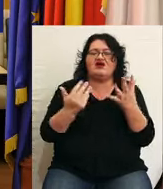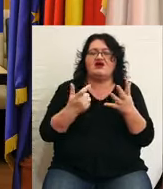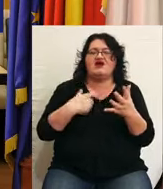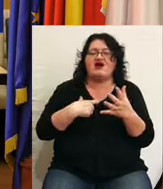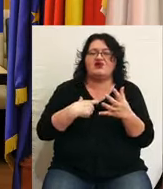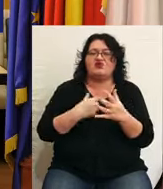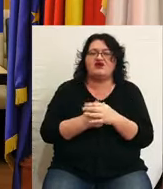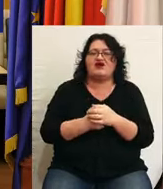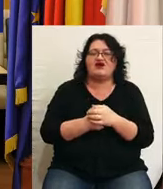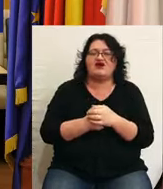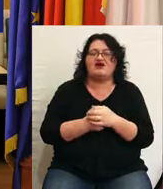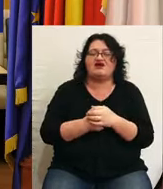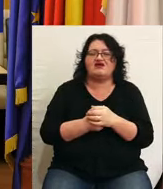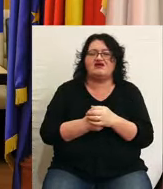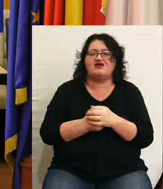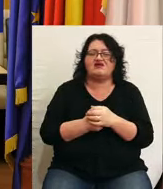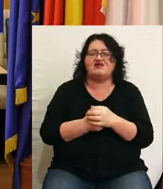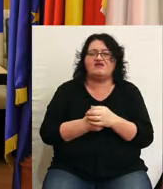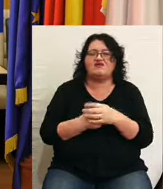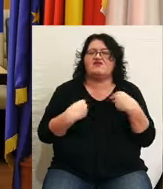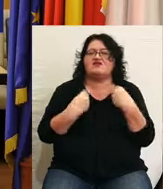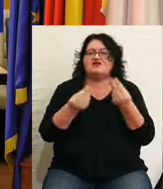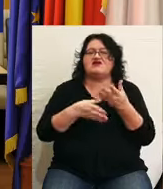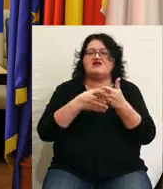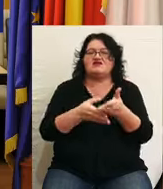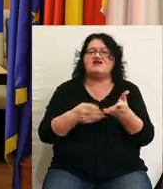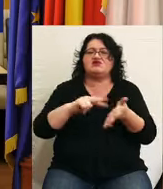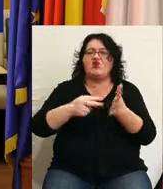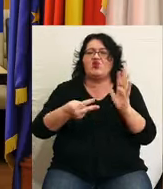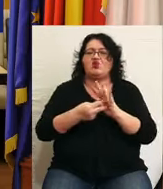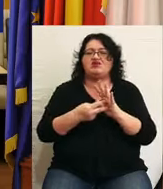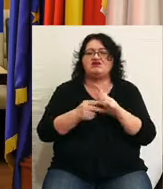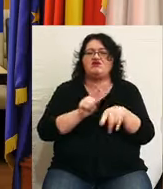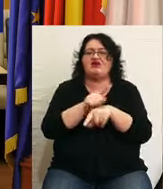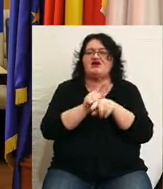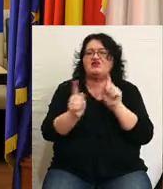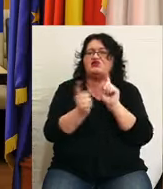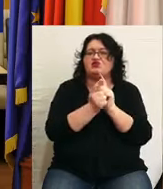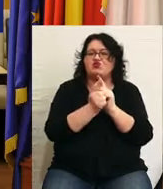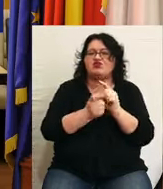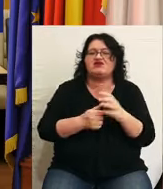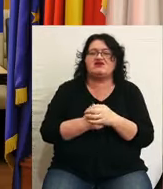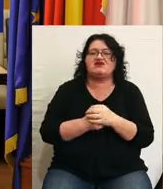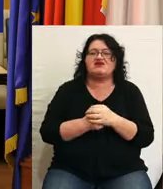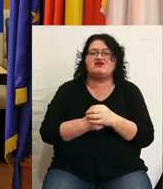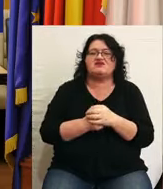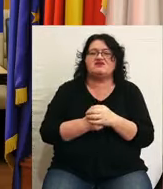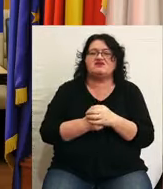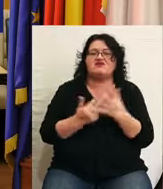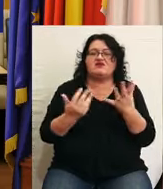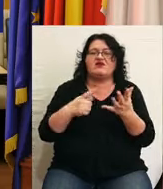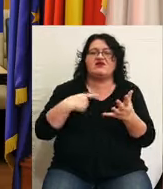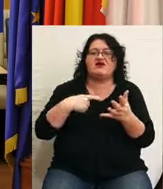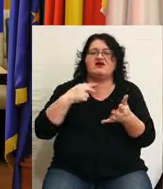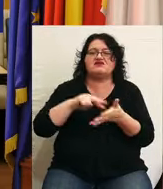putea să pună la dispoziție niște soluții pe termen scurt. Care sunt acelea?